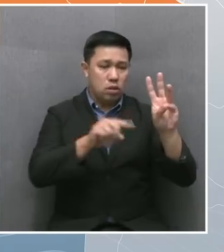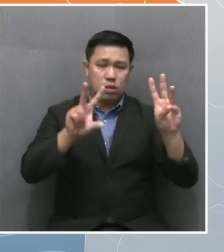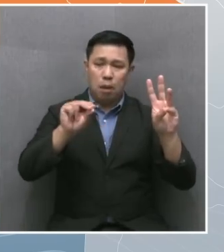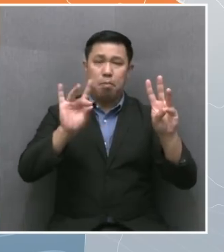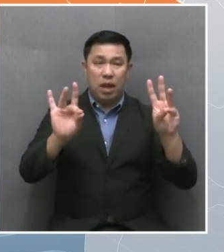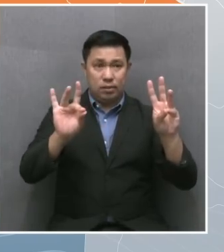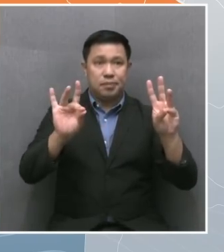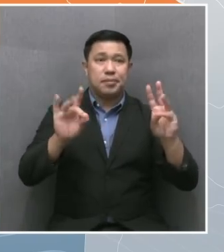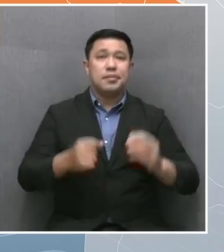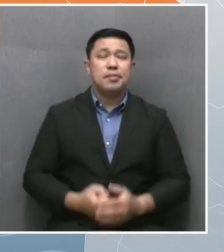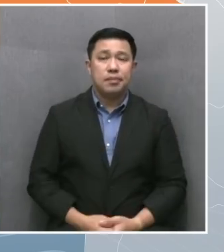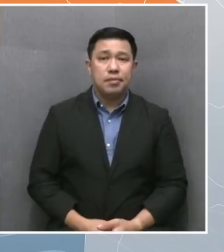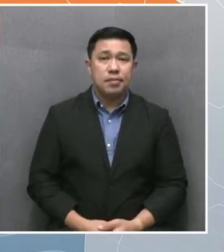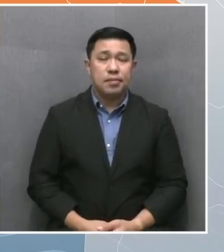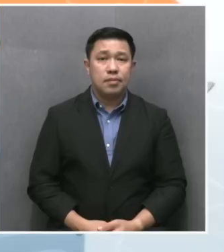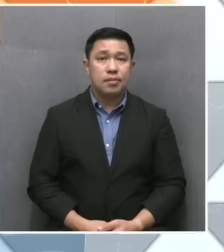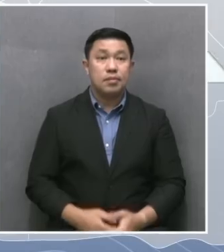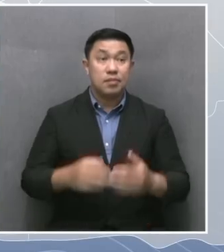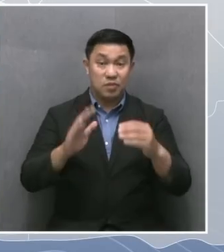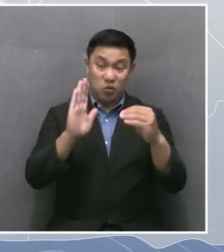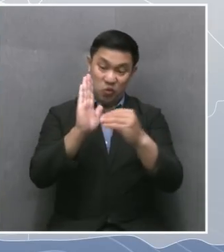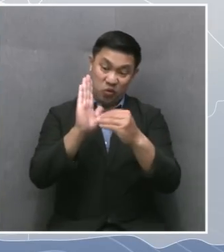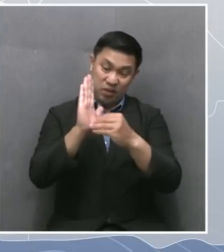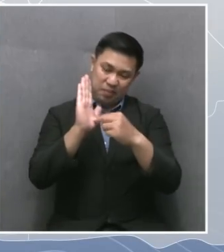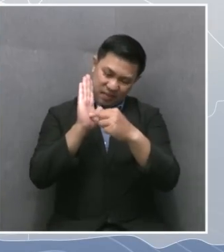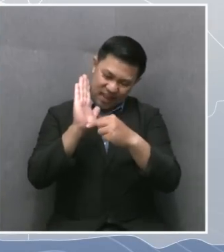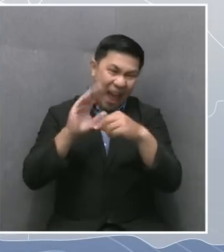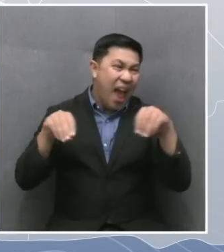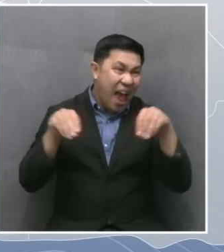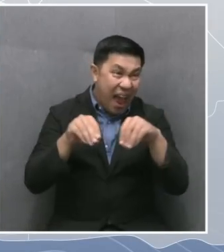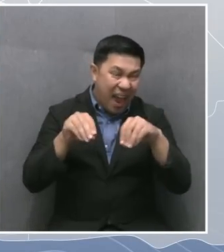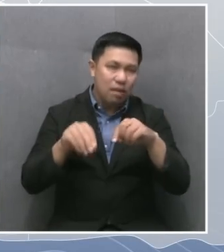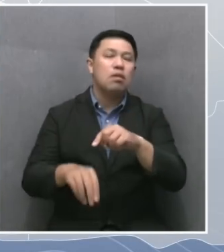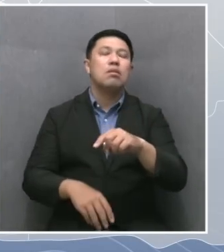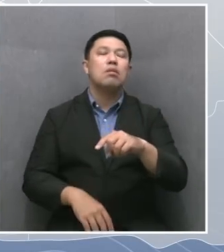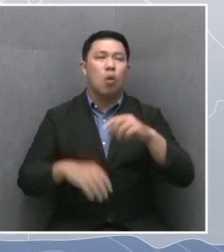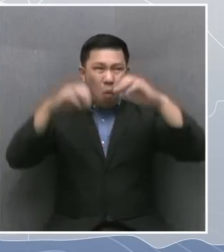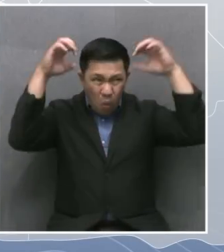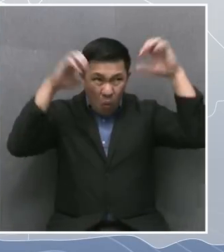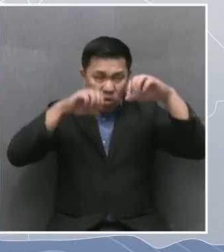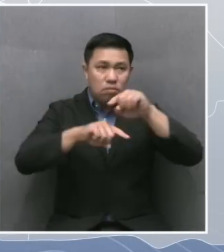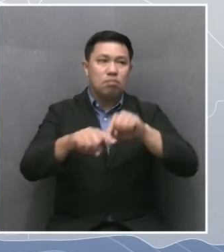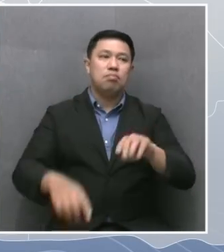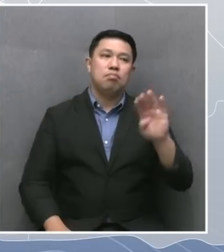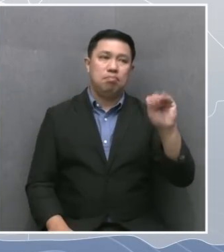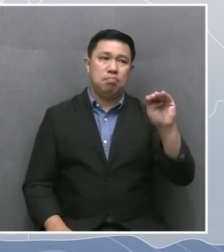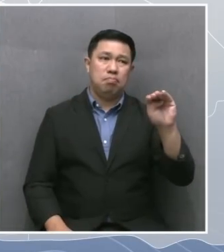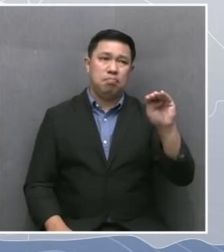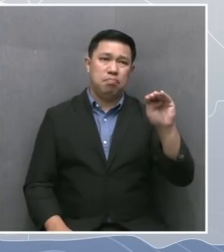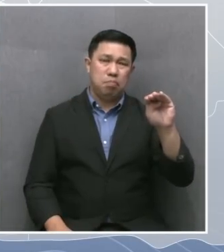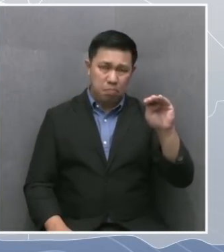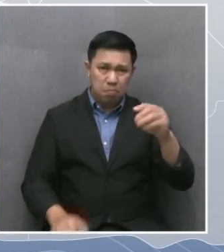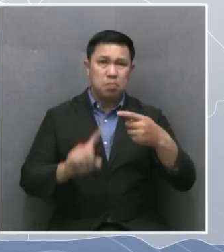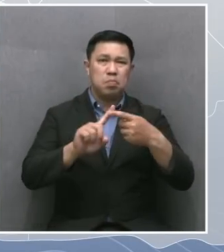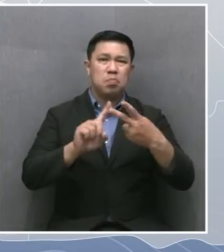องศเซซค่ะส่วนกรุงเทพมหานครและปริมณฑลจะมีฝนฟ้าคะนองร้อยละ 40ของพื้นที่กับมีลม